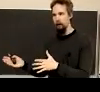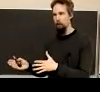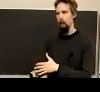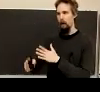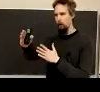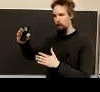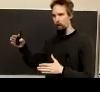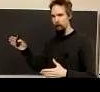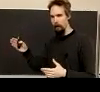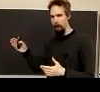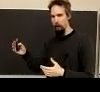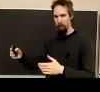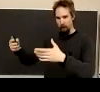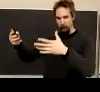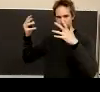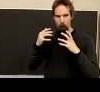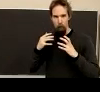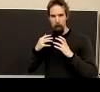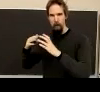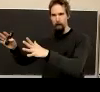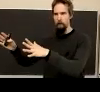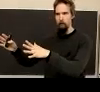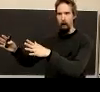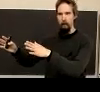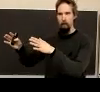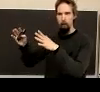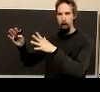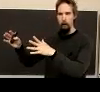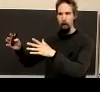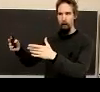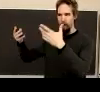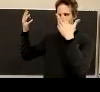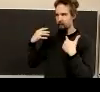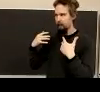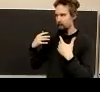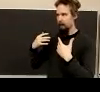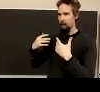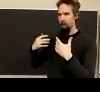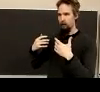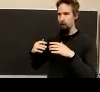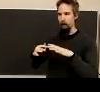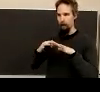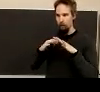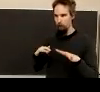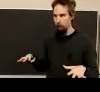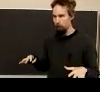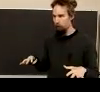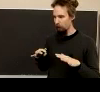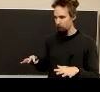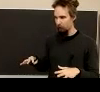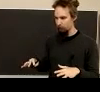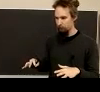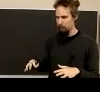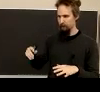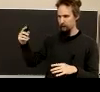näkee tuulihaukan, joka lentää ikkunasta ja huomio kiinnittyy tähän tuulihaukkaan ja sitten itseen liittyvät huolet niin kuin unohtuu